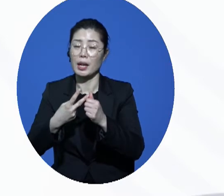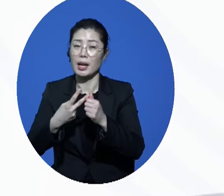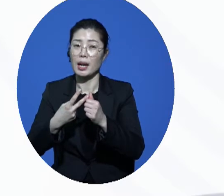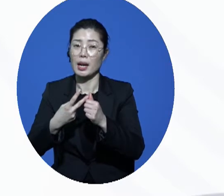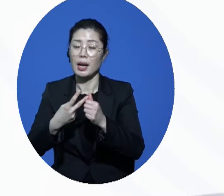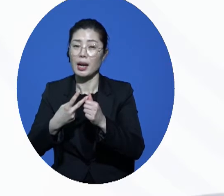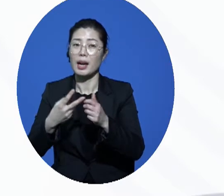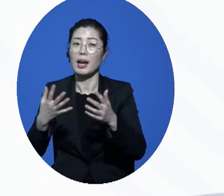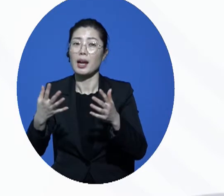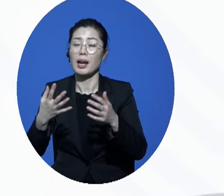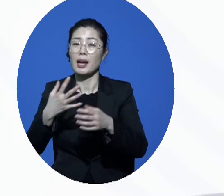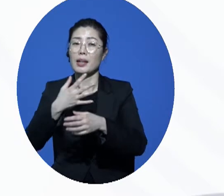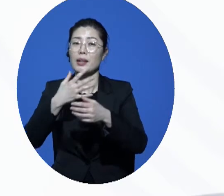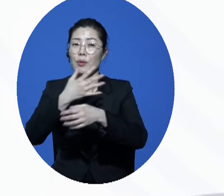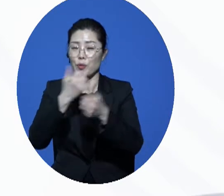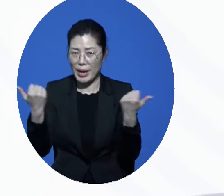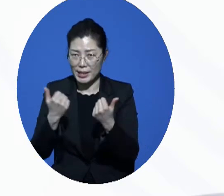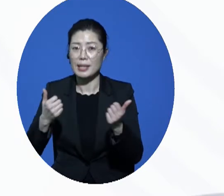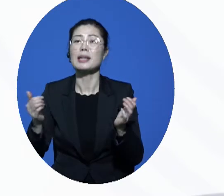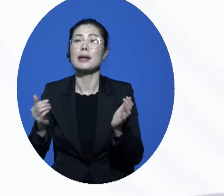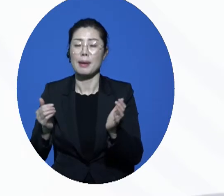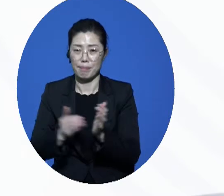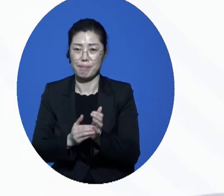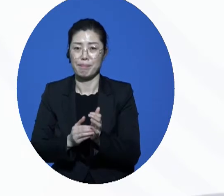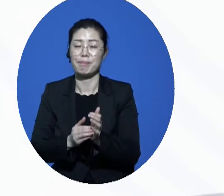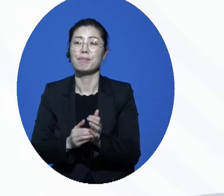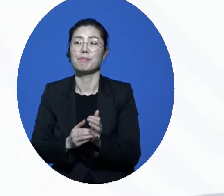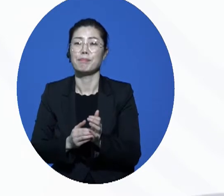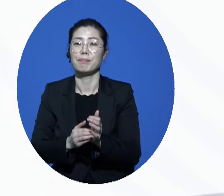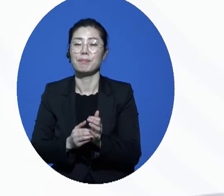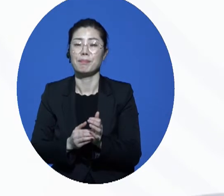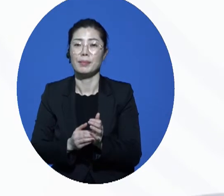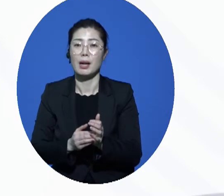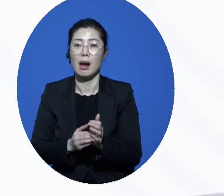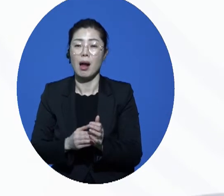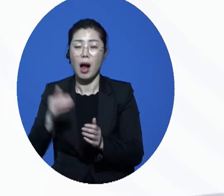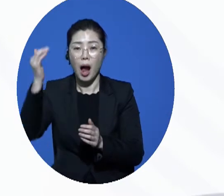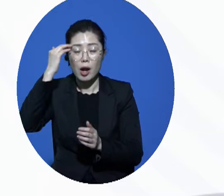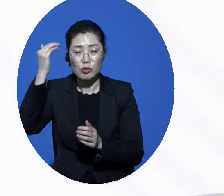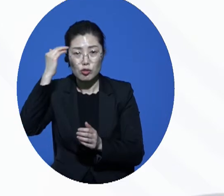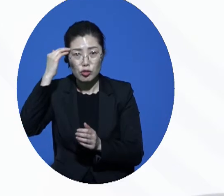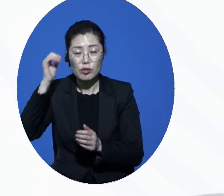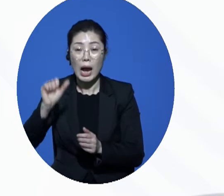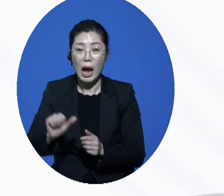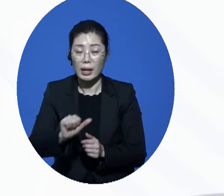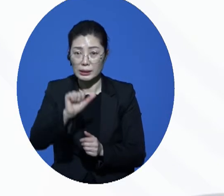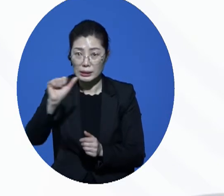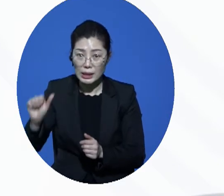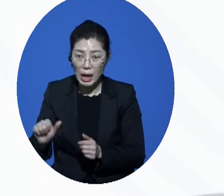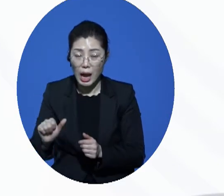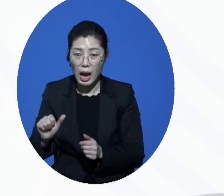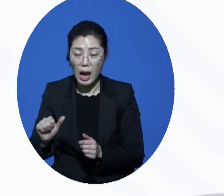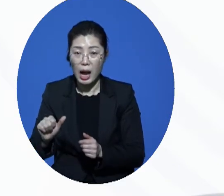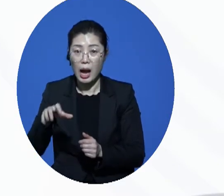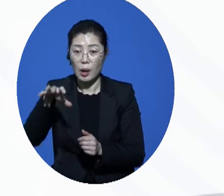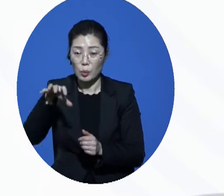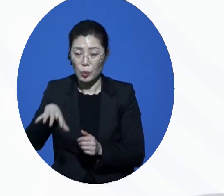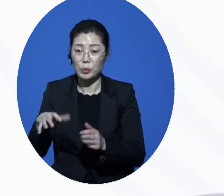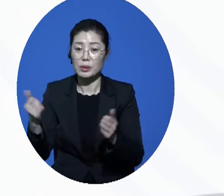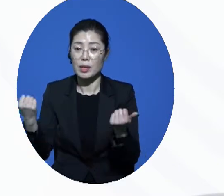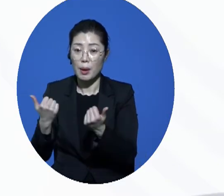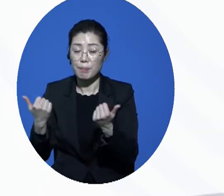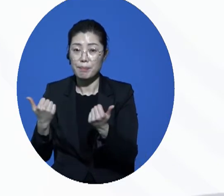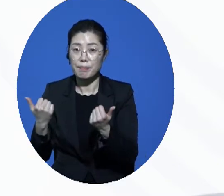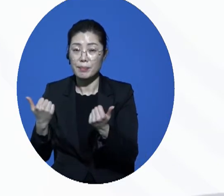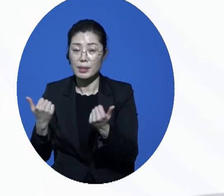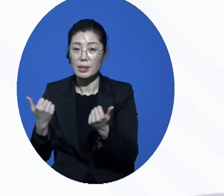그런데 제가 확인을 해본 결과 한국이 동참하게 될 아시아 태평양 협의회의는